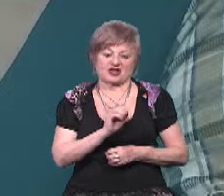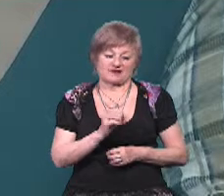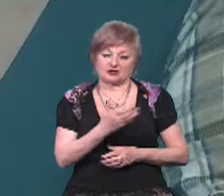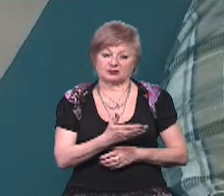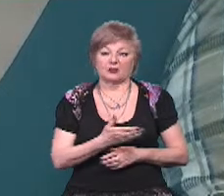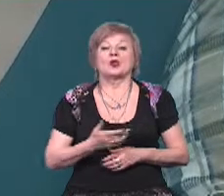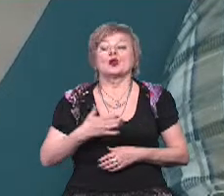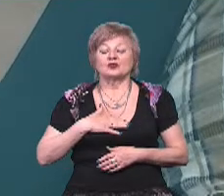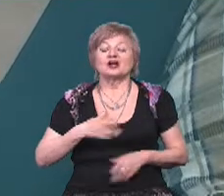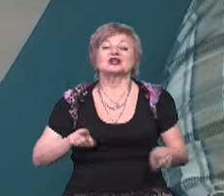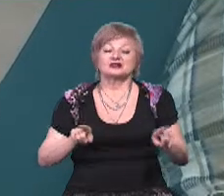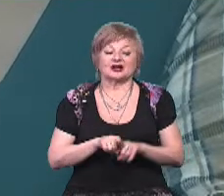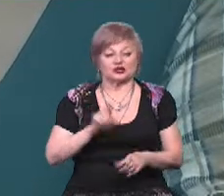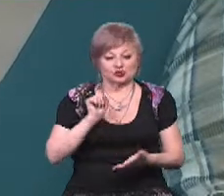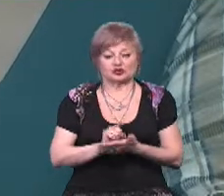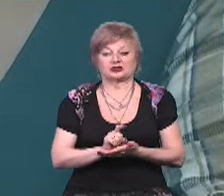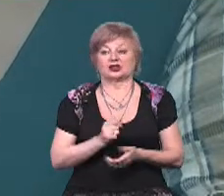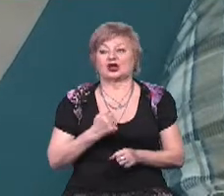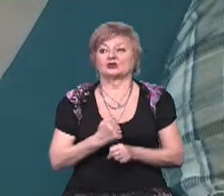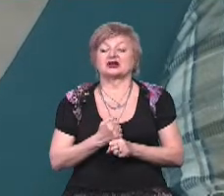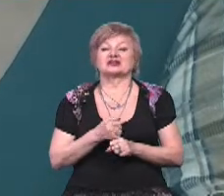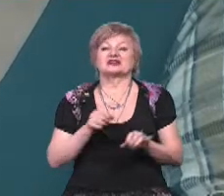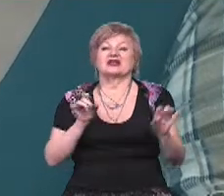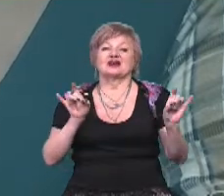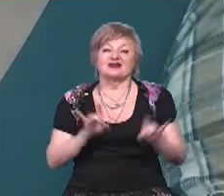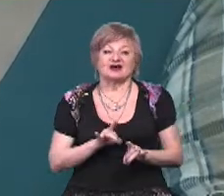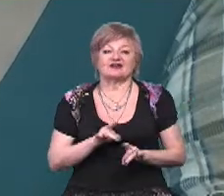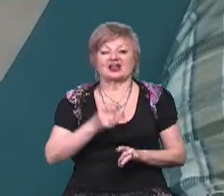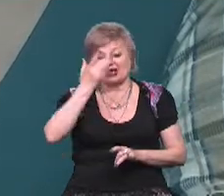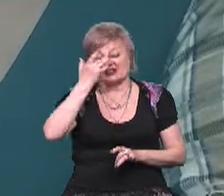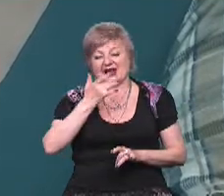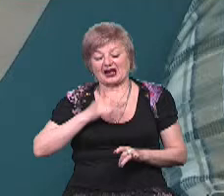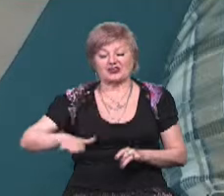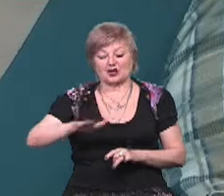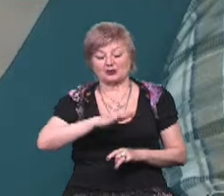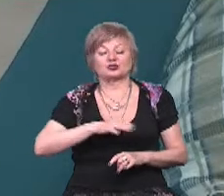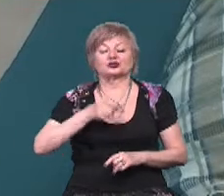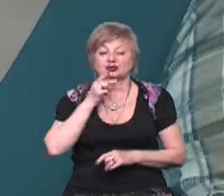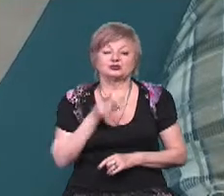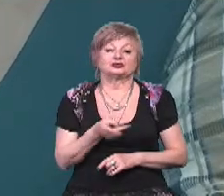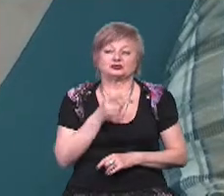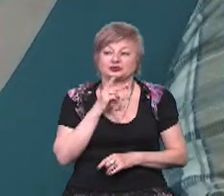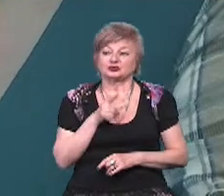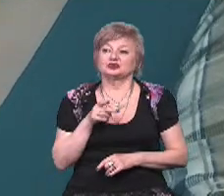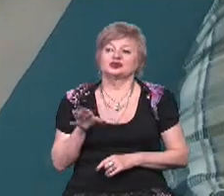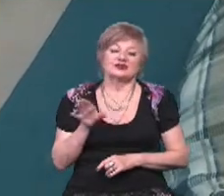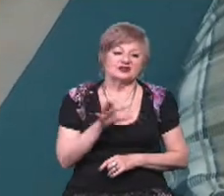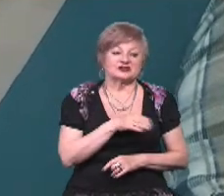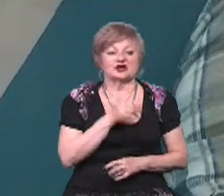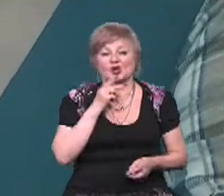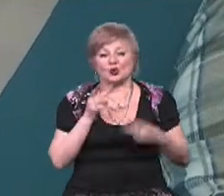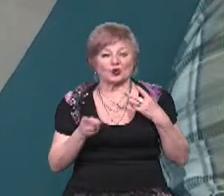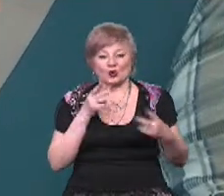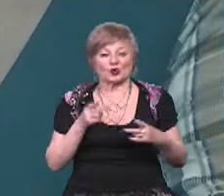і у нас. А в нас, вибачте, кожне друге кафе на літньому майданчику палять, кожне друге кафе хукани, мухани,